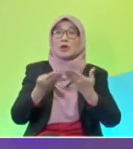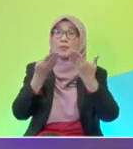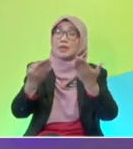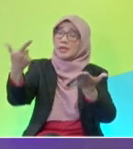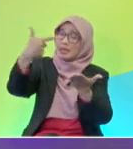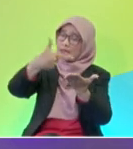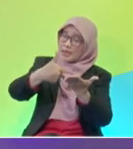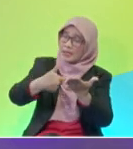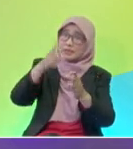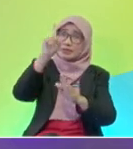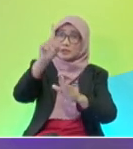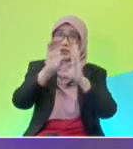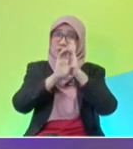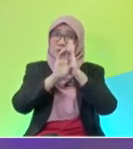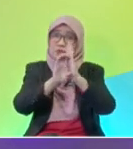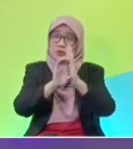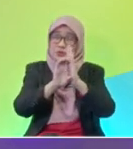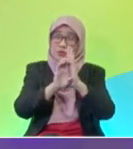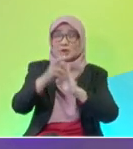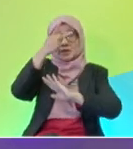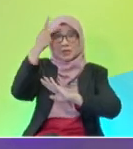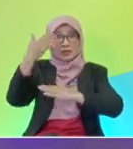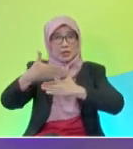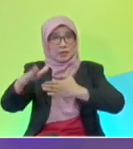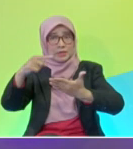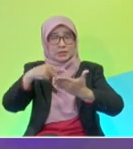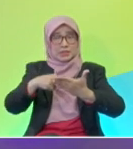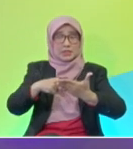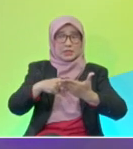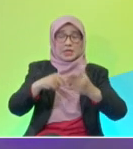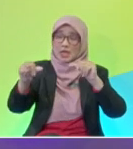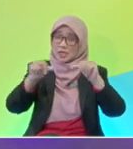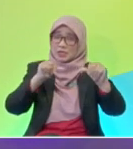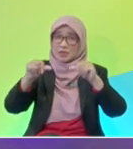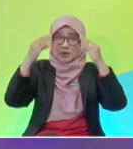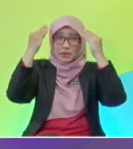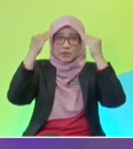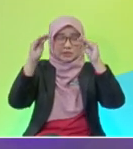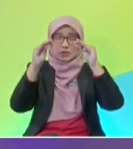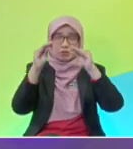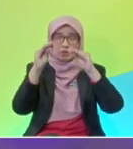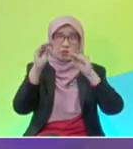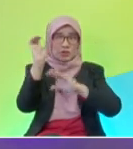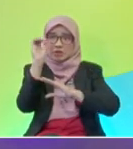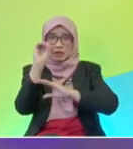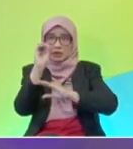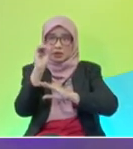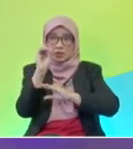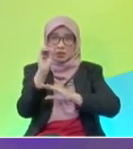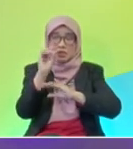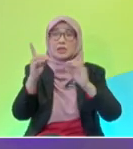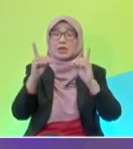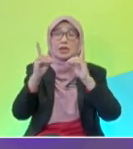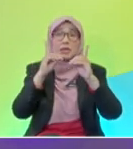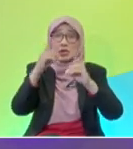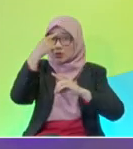supaya murid lebih faham boleh cgu kerana selepas ini aktiviti kita Cikgu tidak paparkan paparan dialog yang boleh dibaca